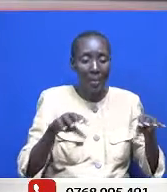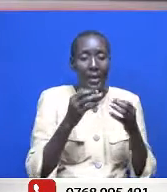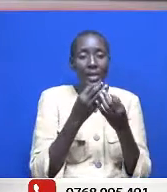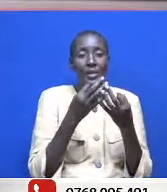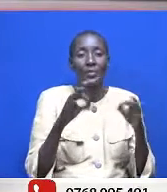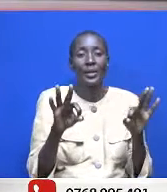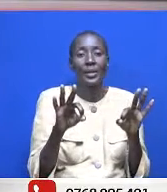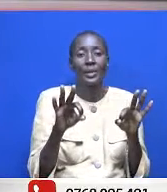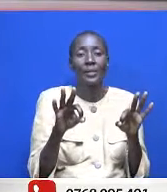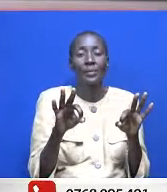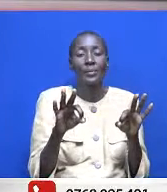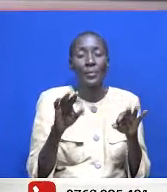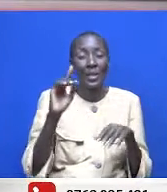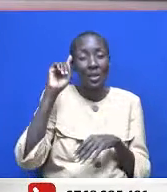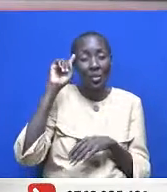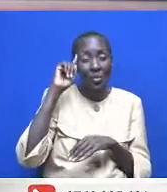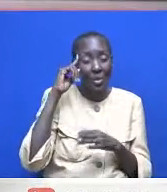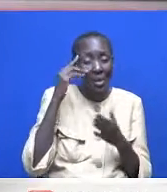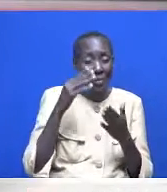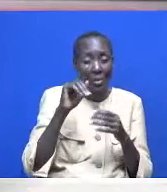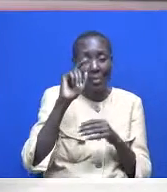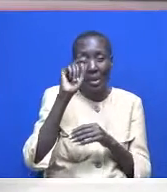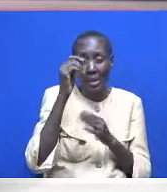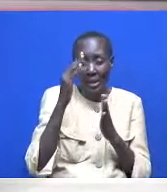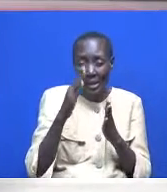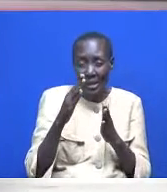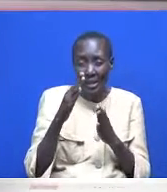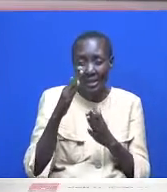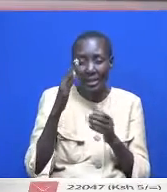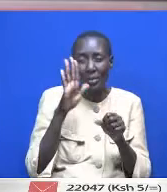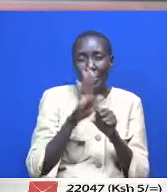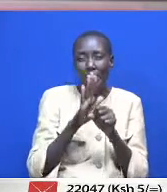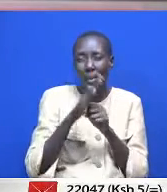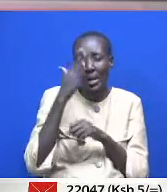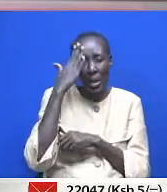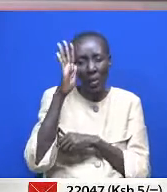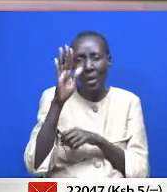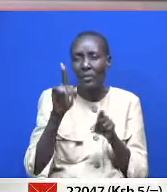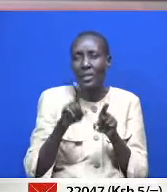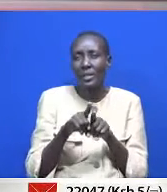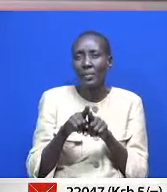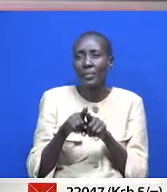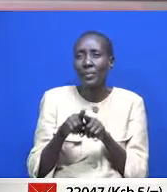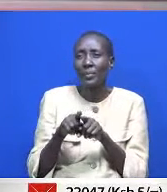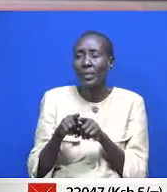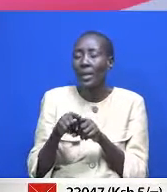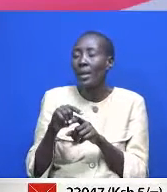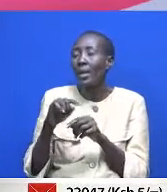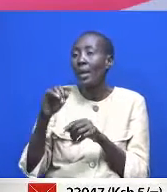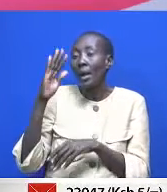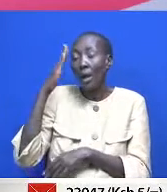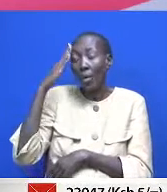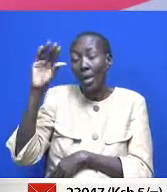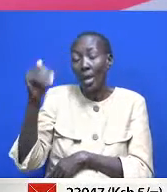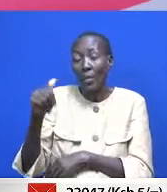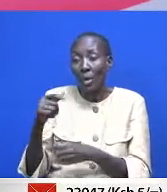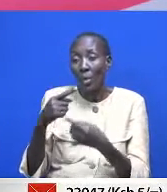ambalo unadhani ya kwamba Wakenya wengi wanajua hilo? Nafikiri tu inahitaji tuwe na kampeni kubwa